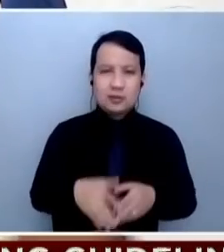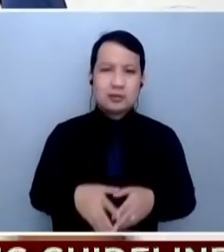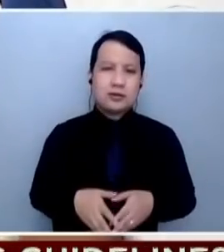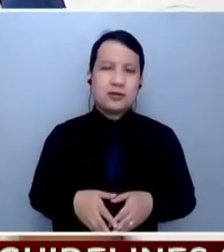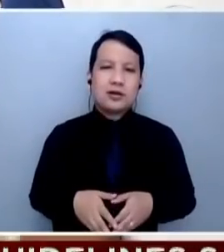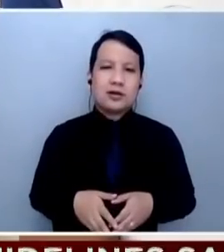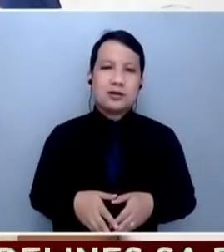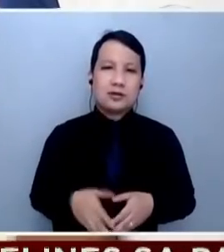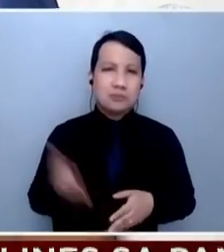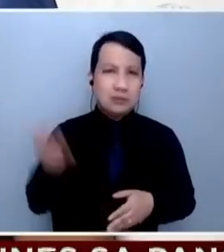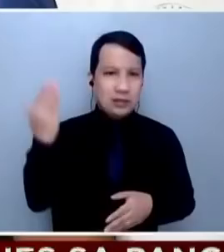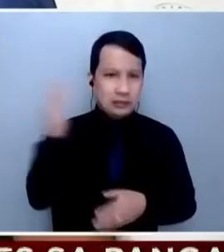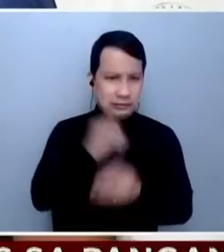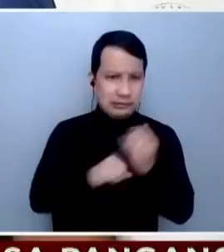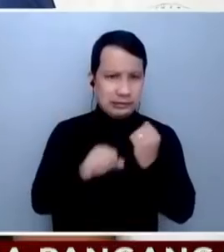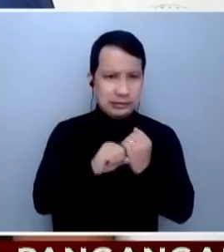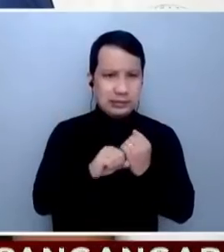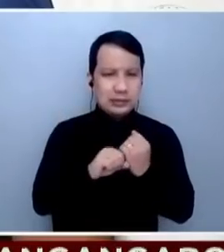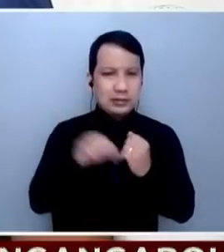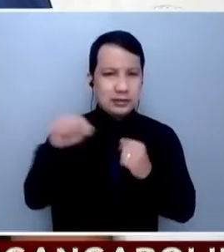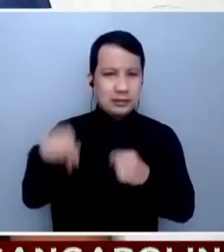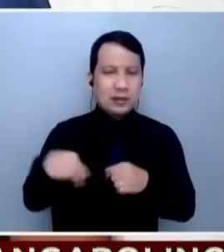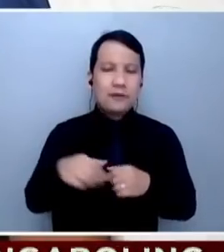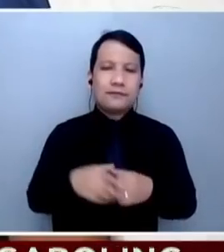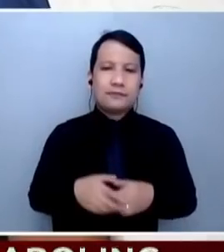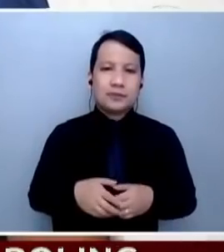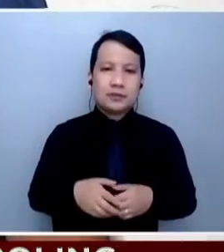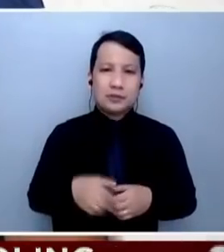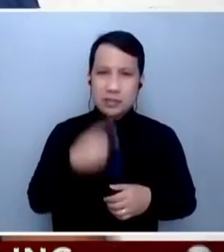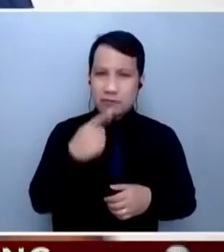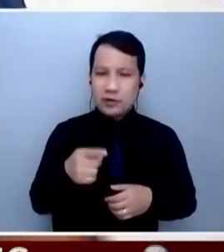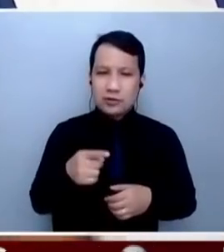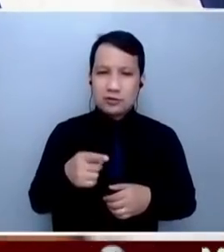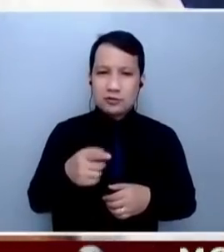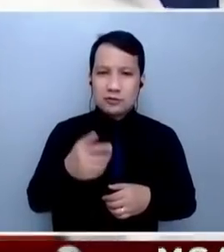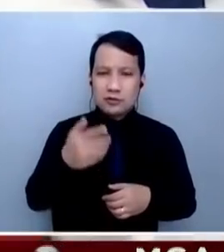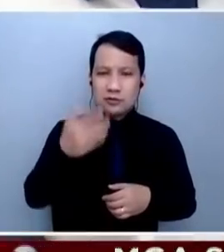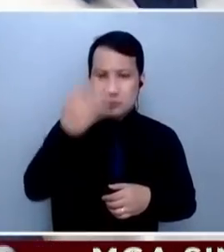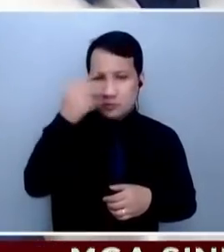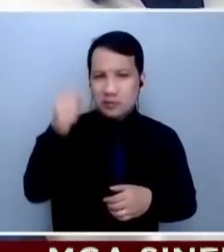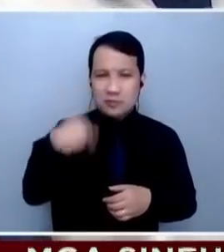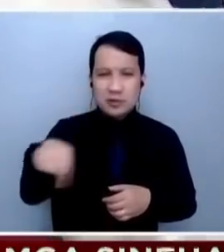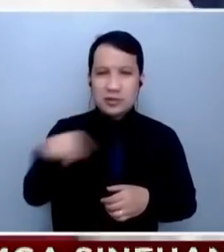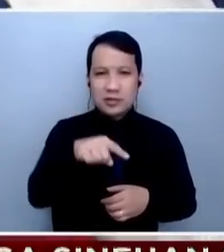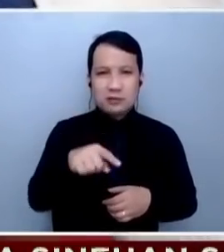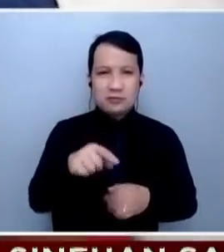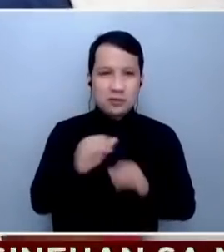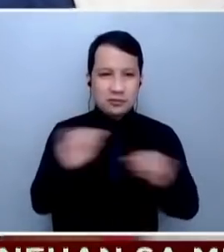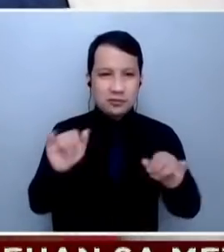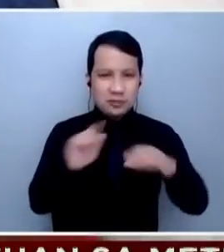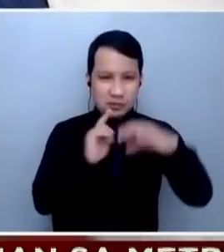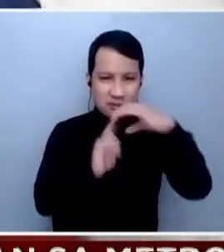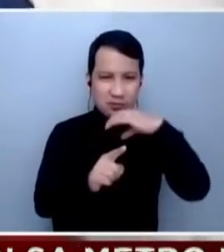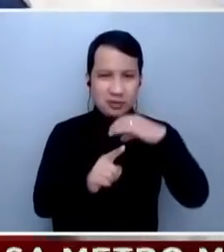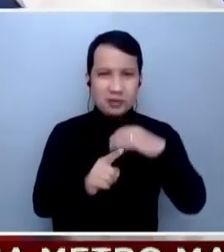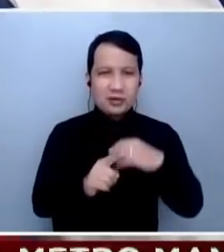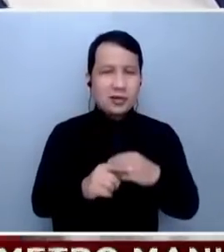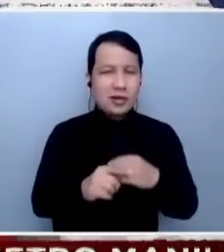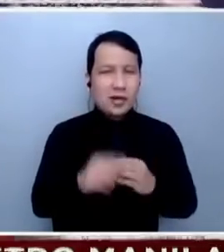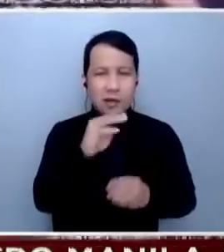noong last year, no? So very nostalgic. Parang ano to, ABS-CBN, maalala mo